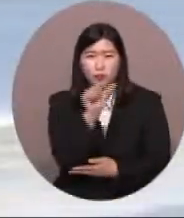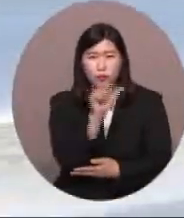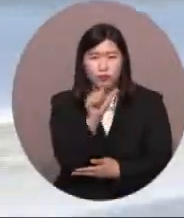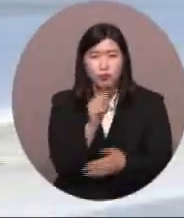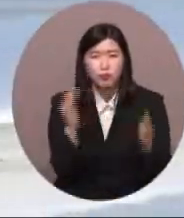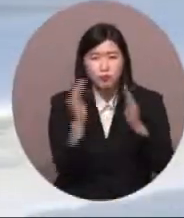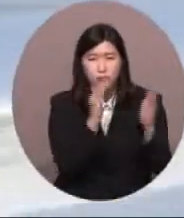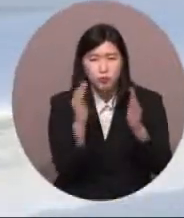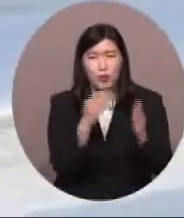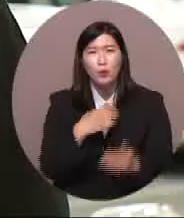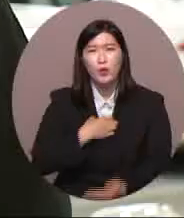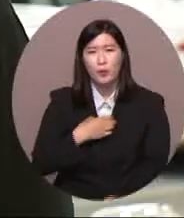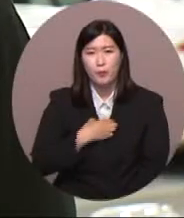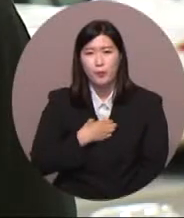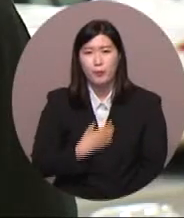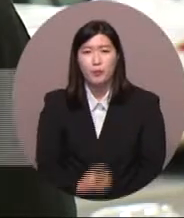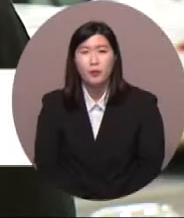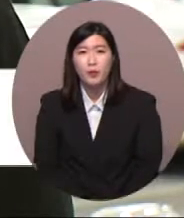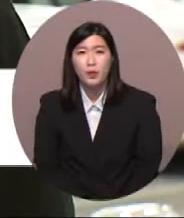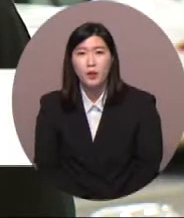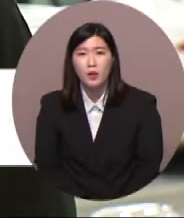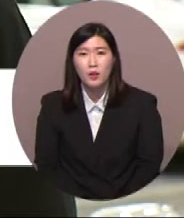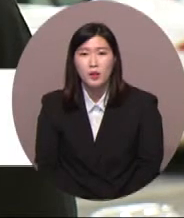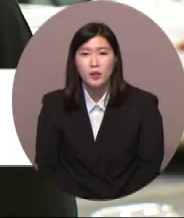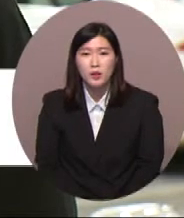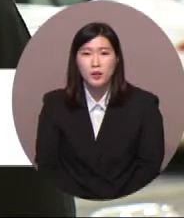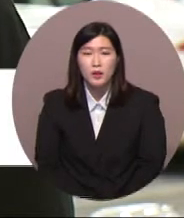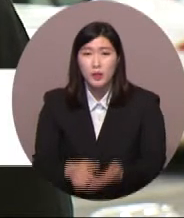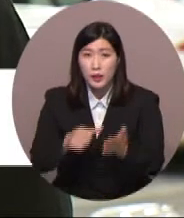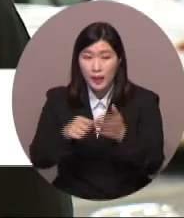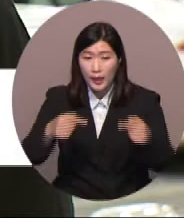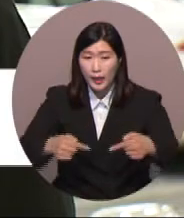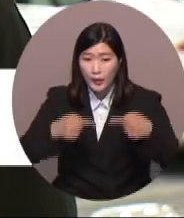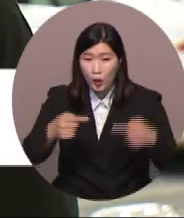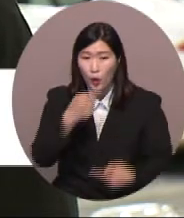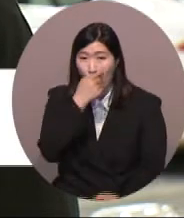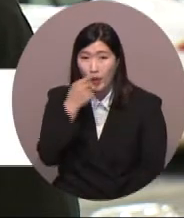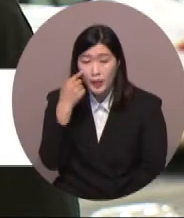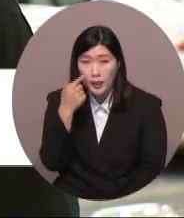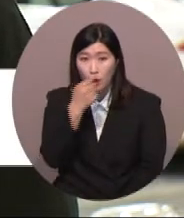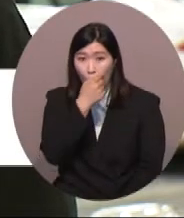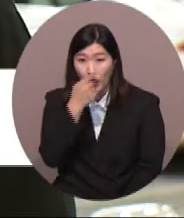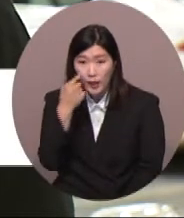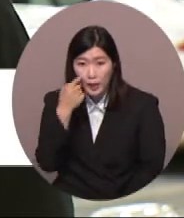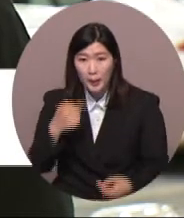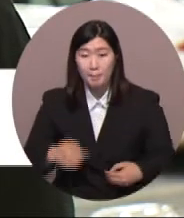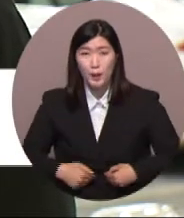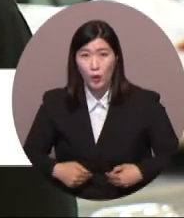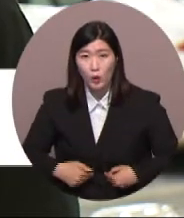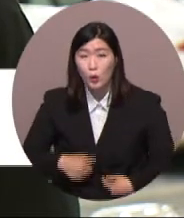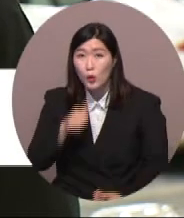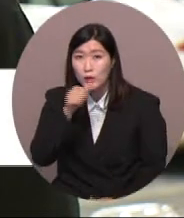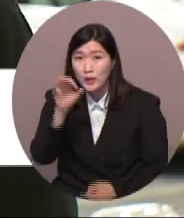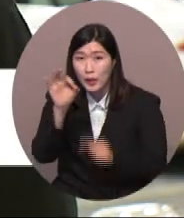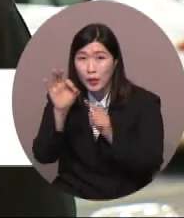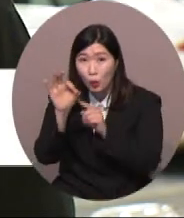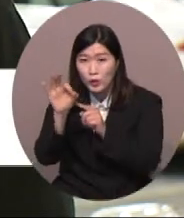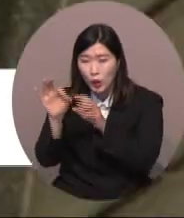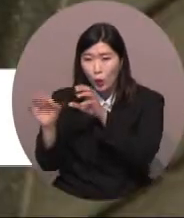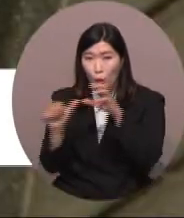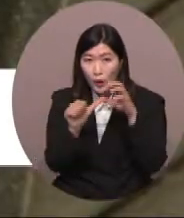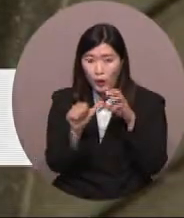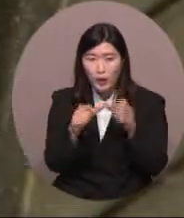때문입니다. 주기적으로 타이어 트레드 깊이를 확인을 하시고 흔히 측정하실 수 있는 동전이나 그런 것들을